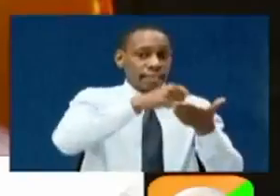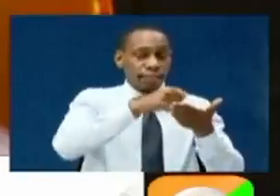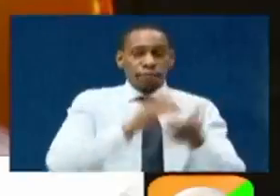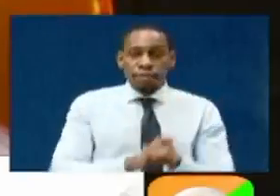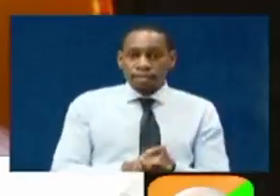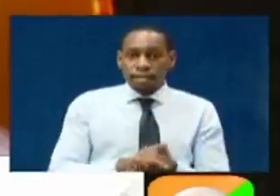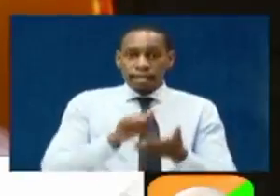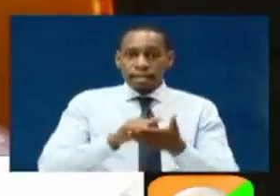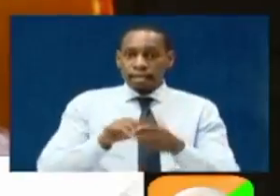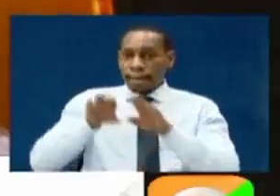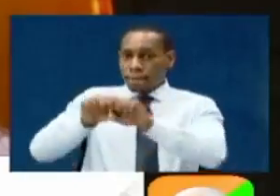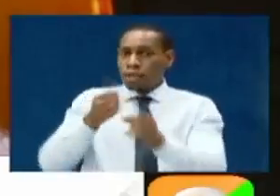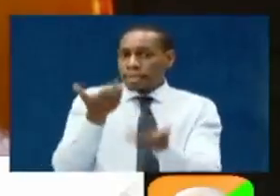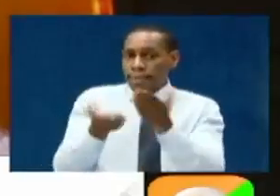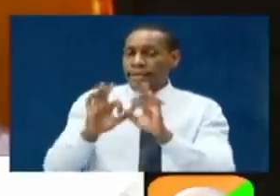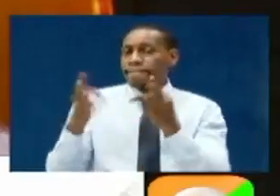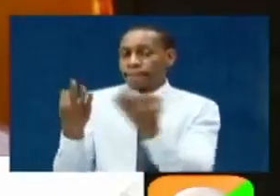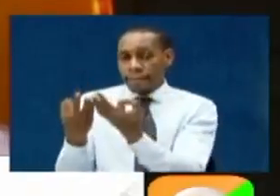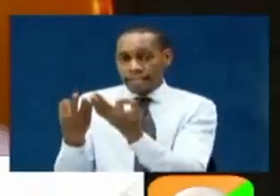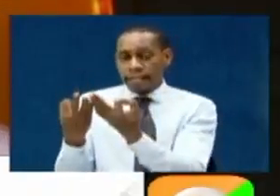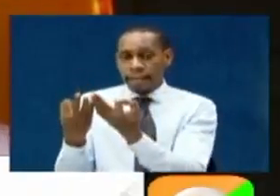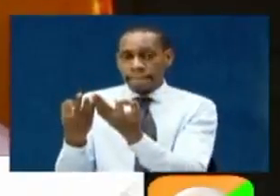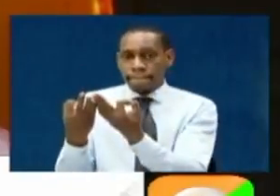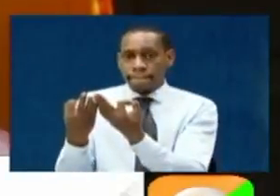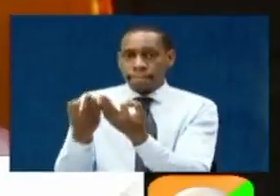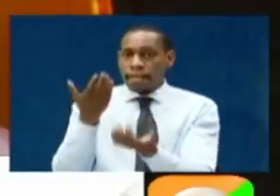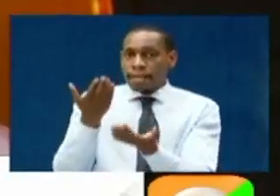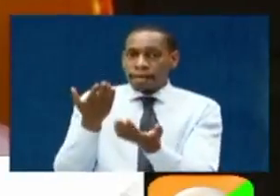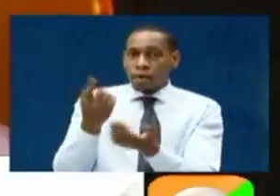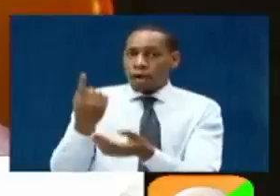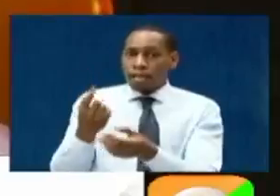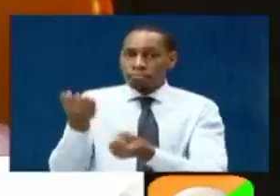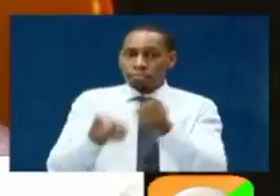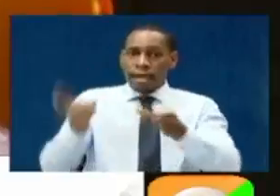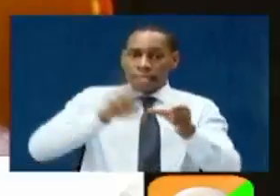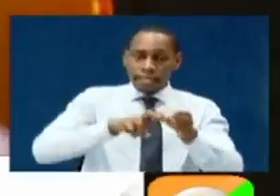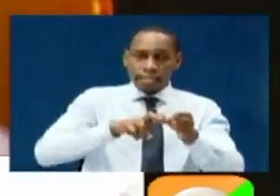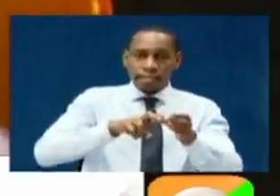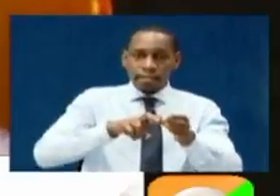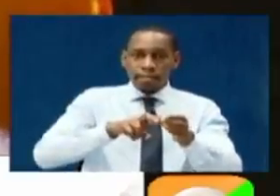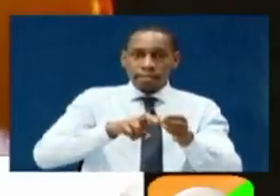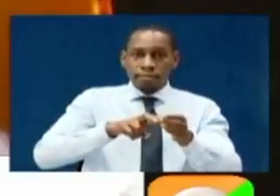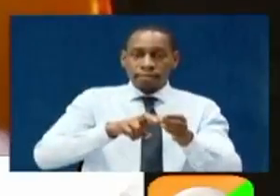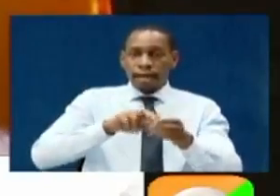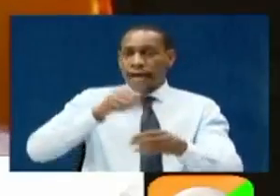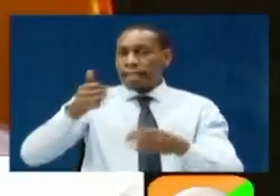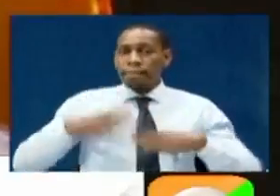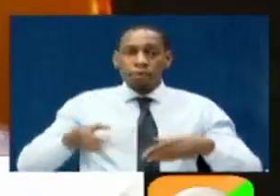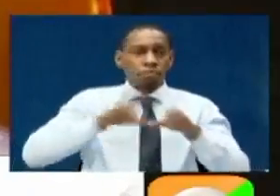You find that you're booking maybe a family in one vehicle and you're not joining any